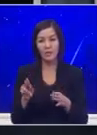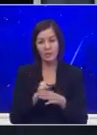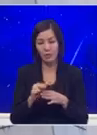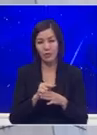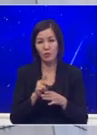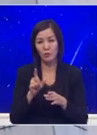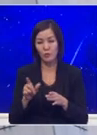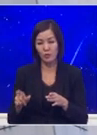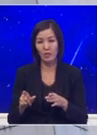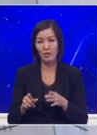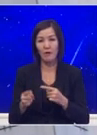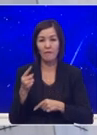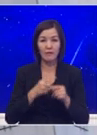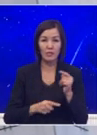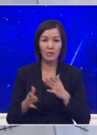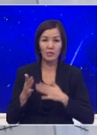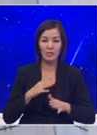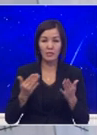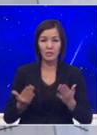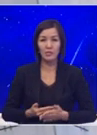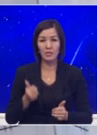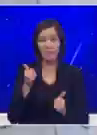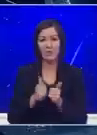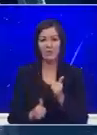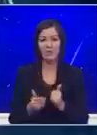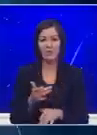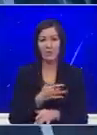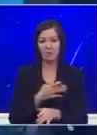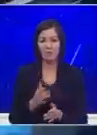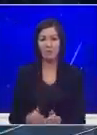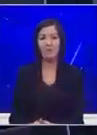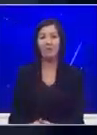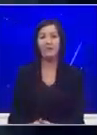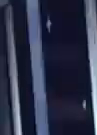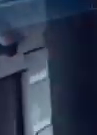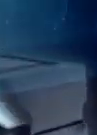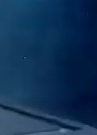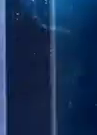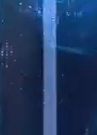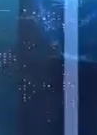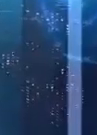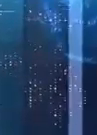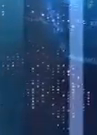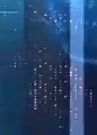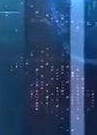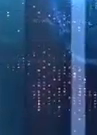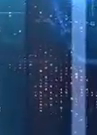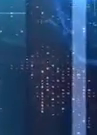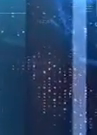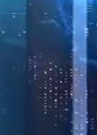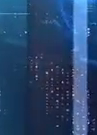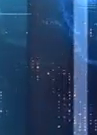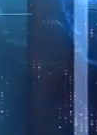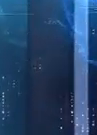пациентов возвращая им радости жизни в каждом биении сердца гульмира тимергалиева гульжанат мо кожаного жаслан шин кенджи